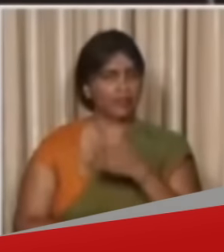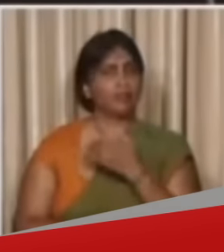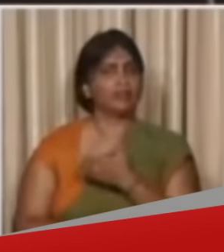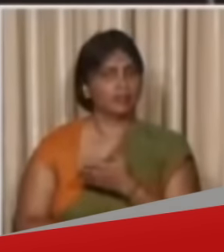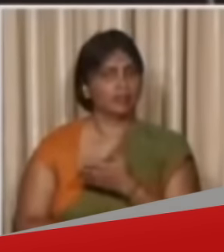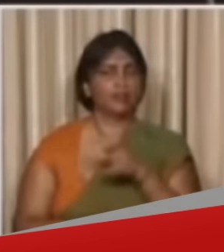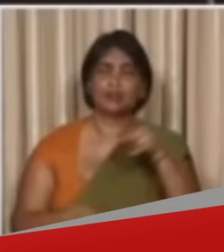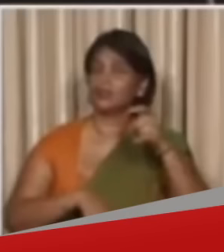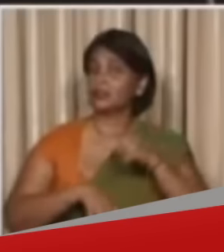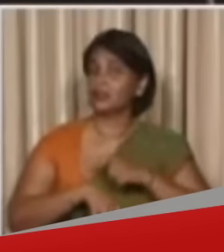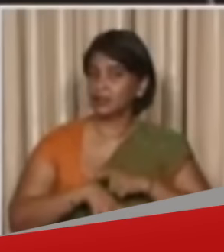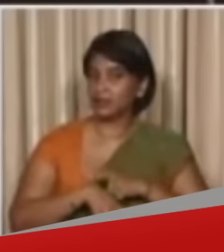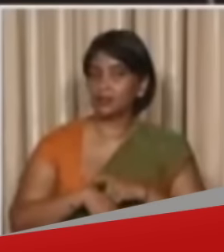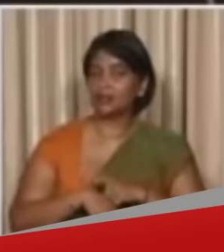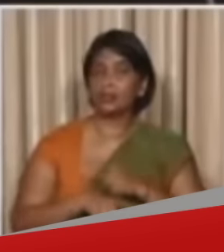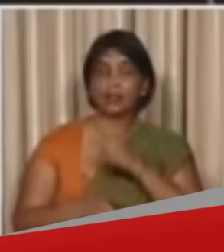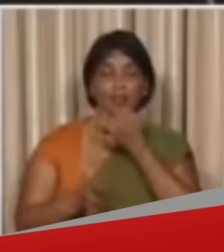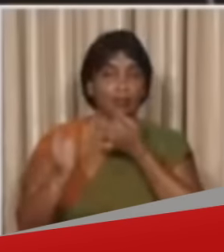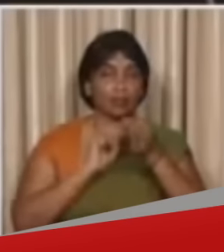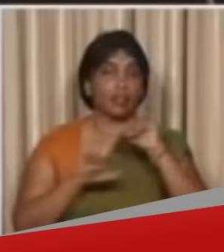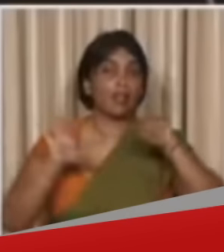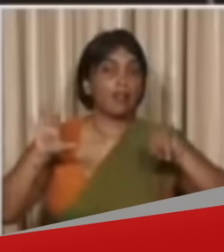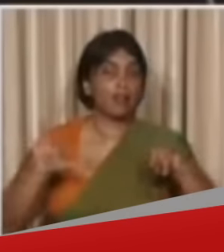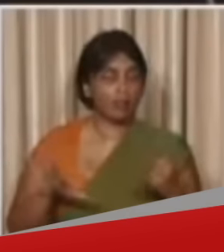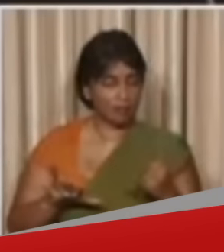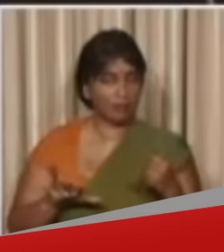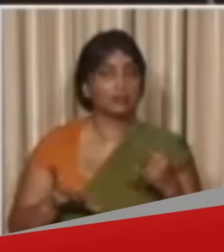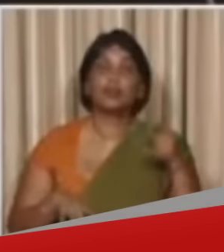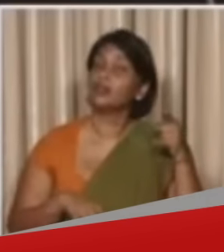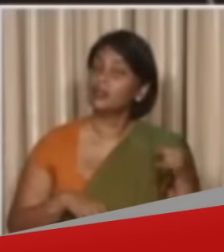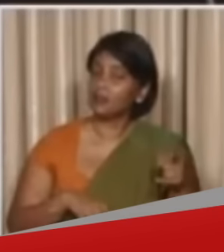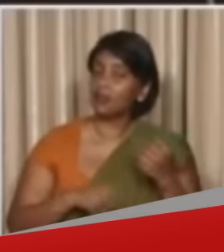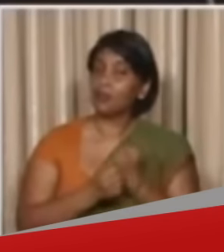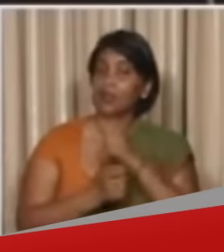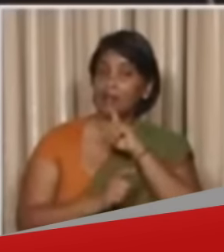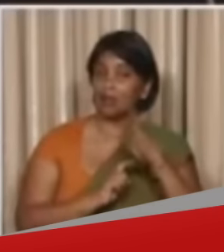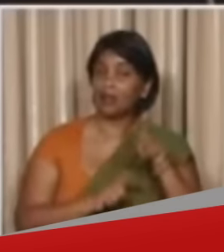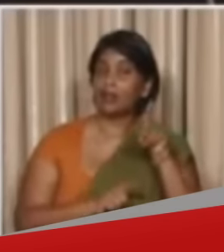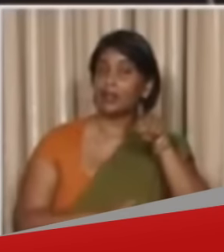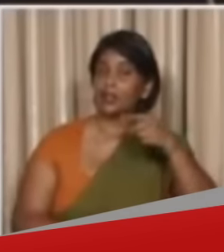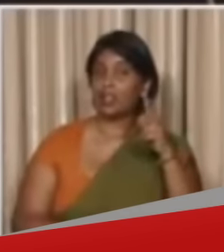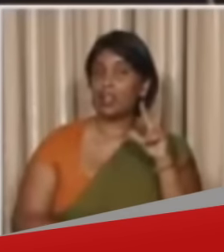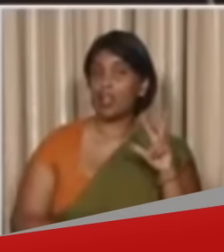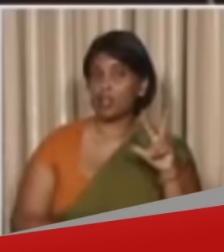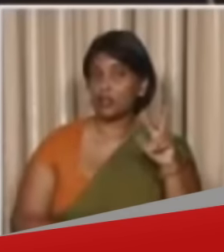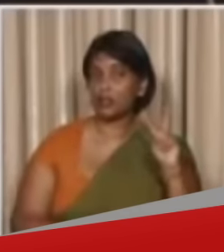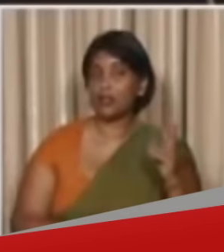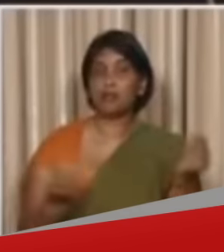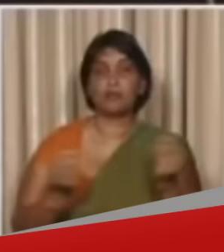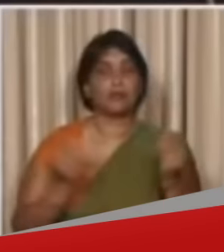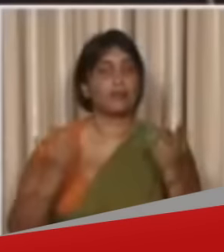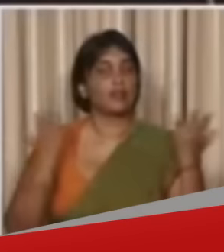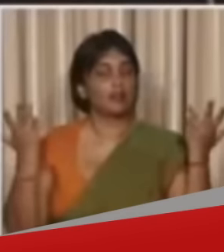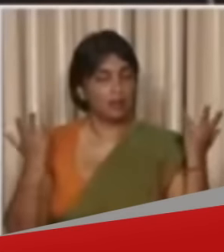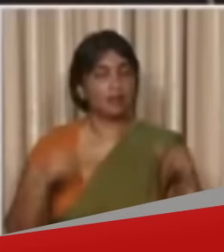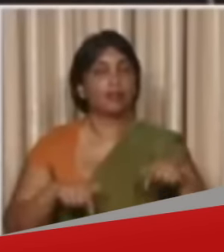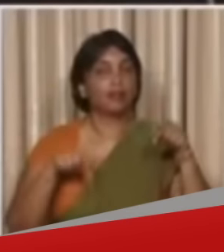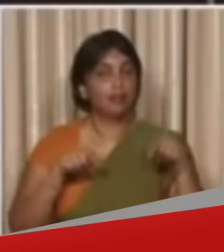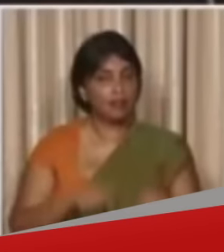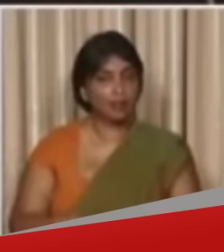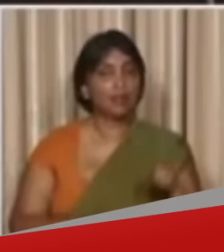ඒ වෙලාවේ පැමිණිලි 600ක් ඇවිල්ලා තිබුණා ඒකේ පැමිණිලි කරපු එකෙන් 182කට ළමයි නැහැ කියලා කිව්වා මේ වෙන